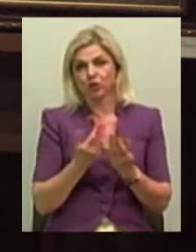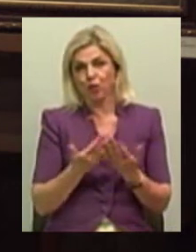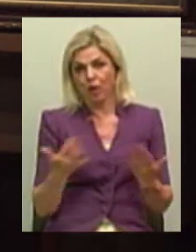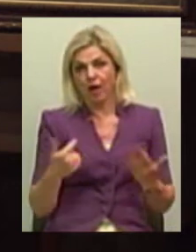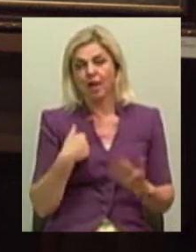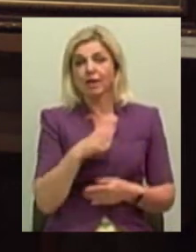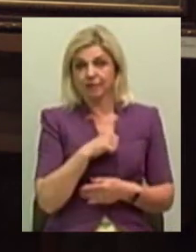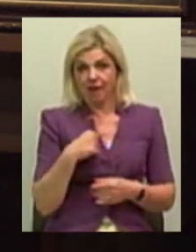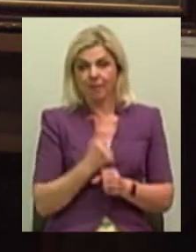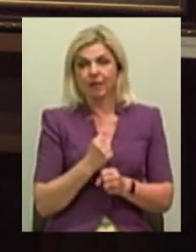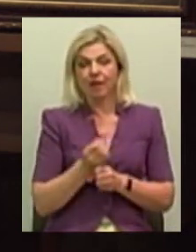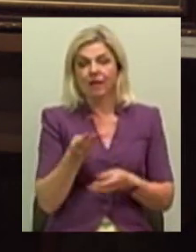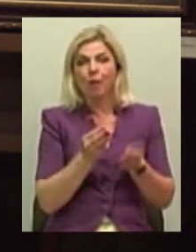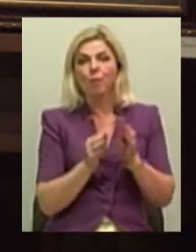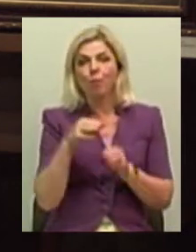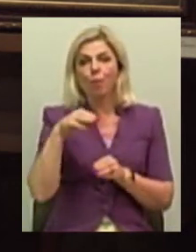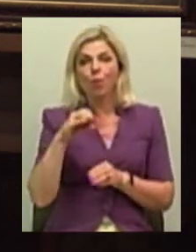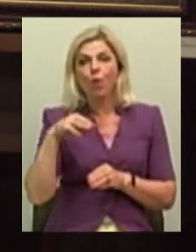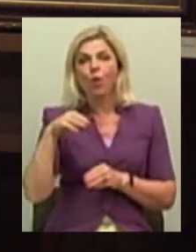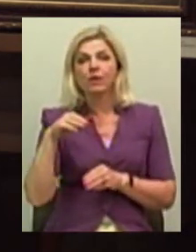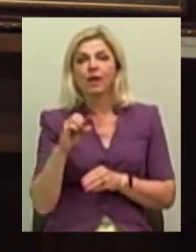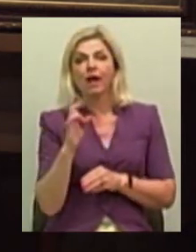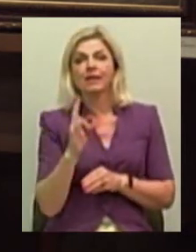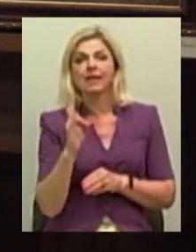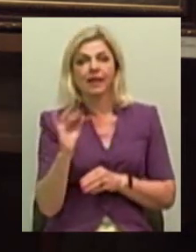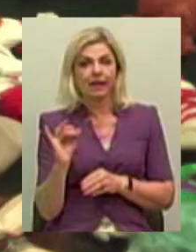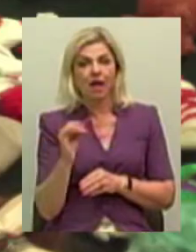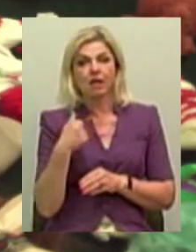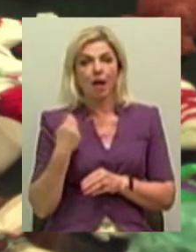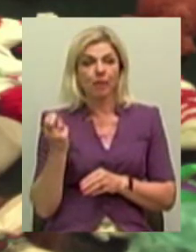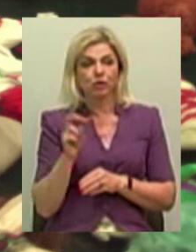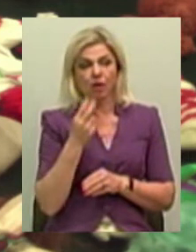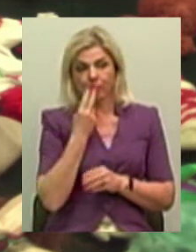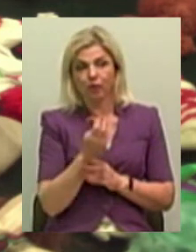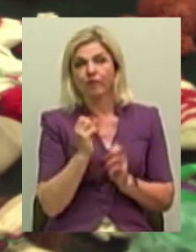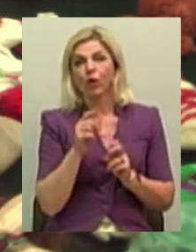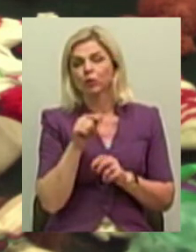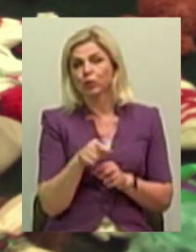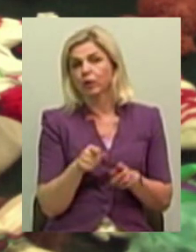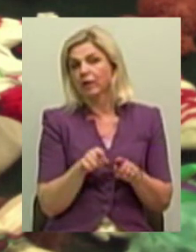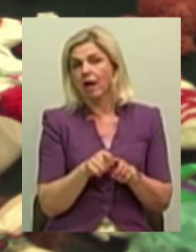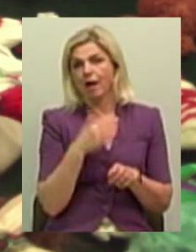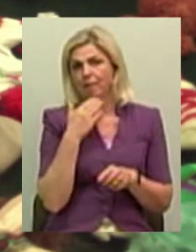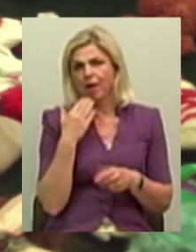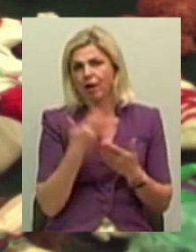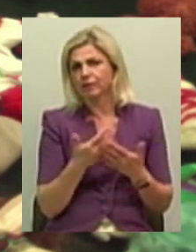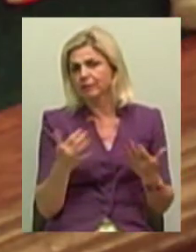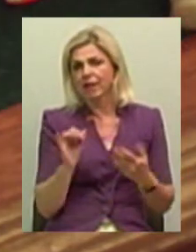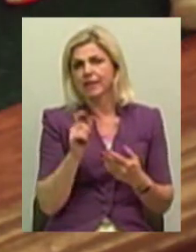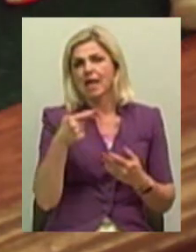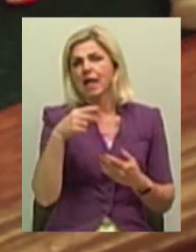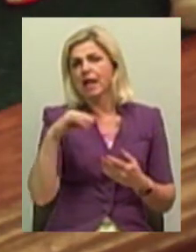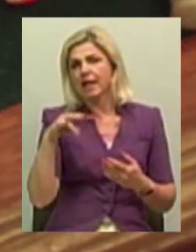мотанки, тому я прийшла сюди. Але я подивилася, як тут стільки і з глини, і